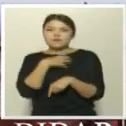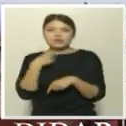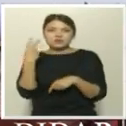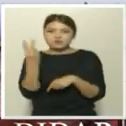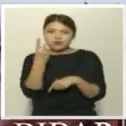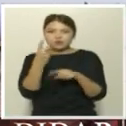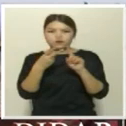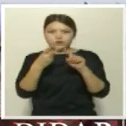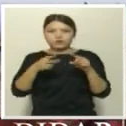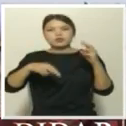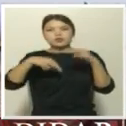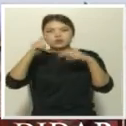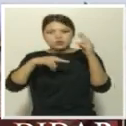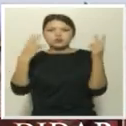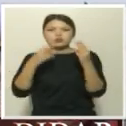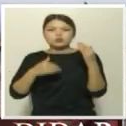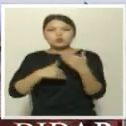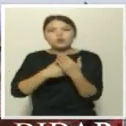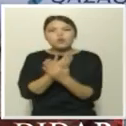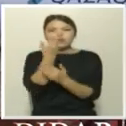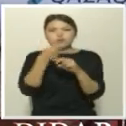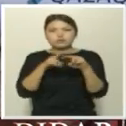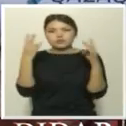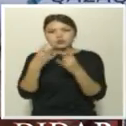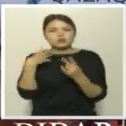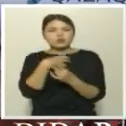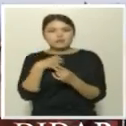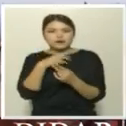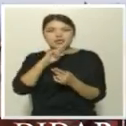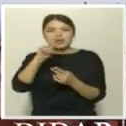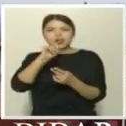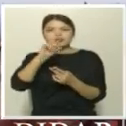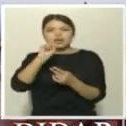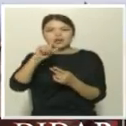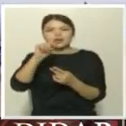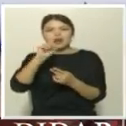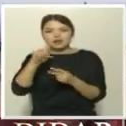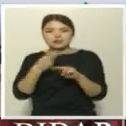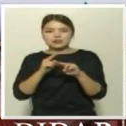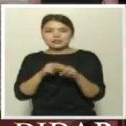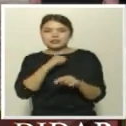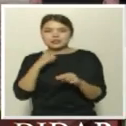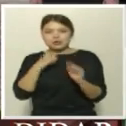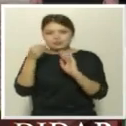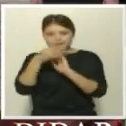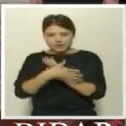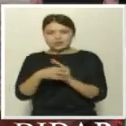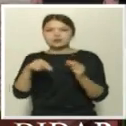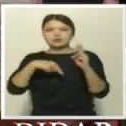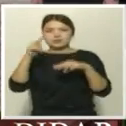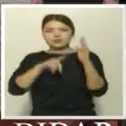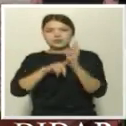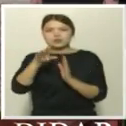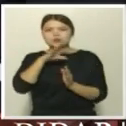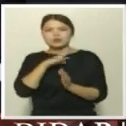ветвь. 160 миллиардов тенге инвестирует национальная компания «Казахгаз» из собственных средств. Магистральный